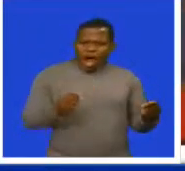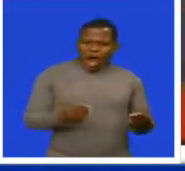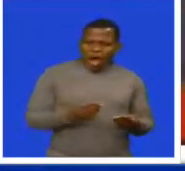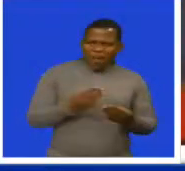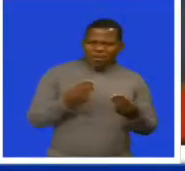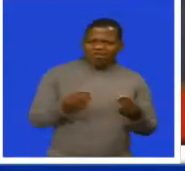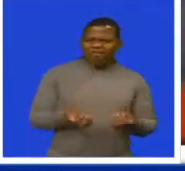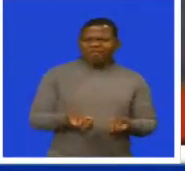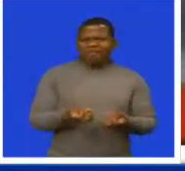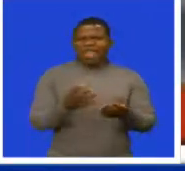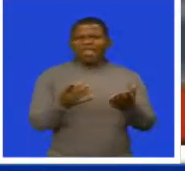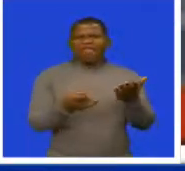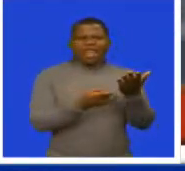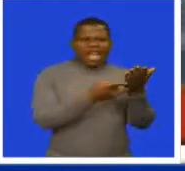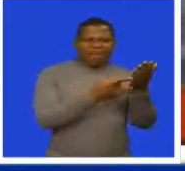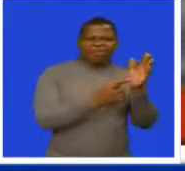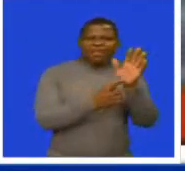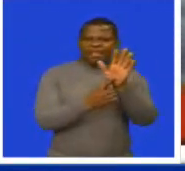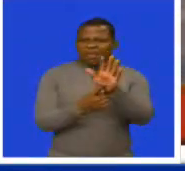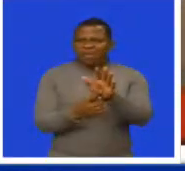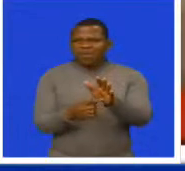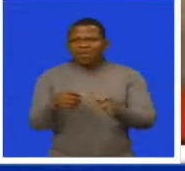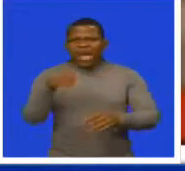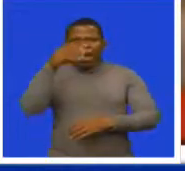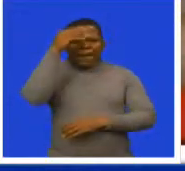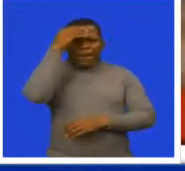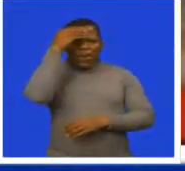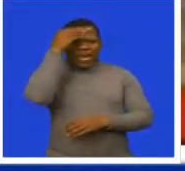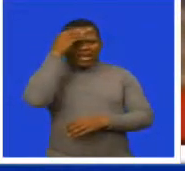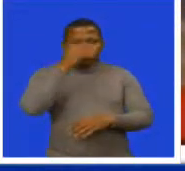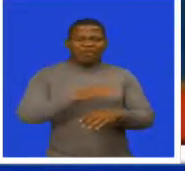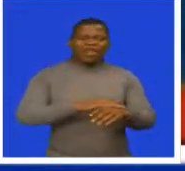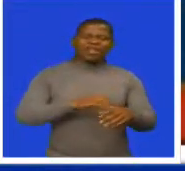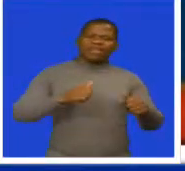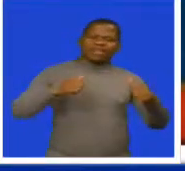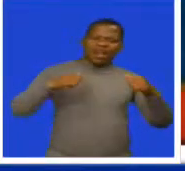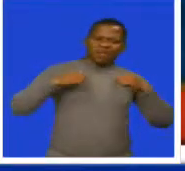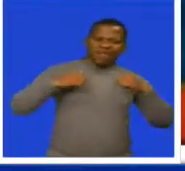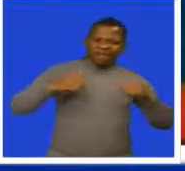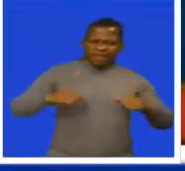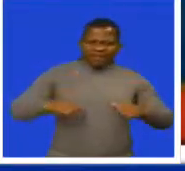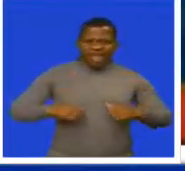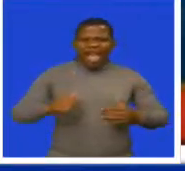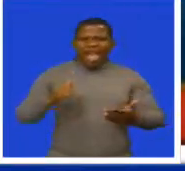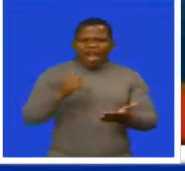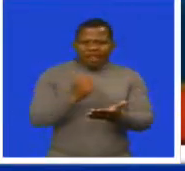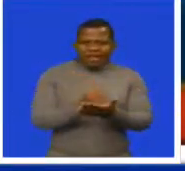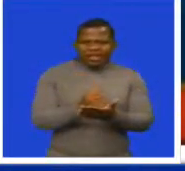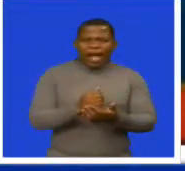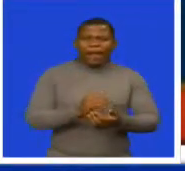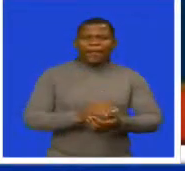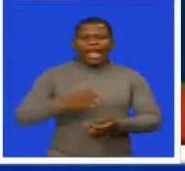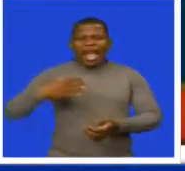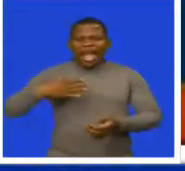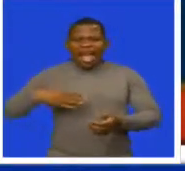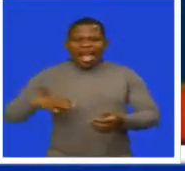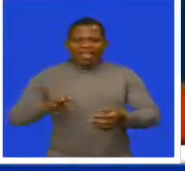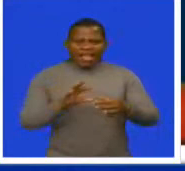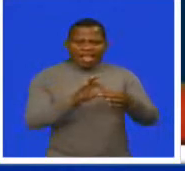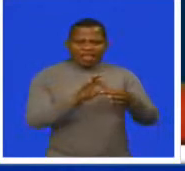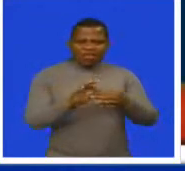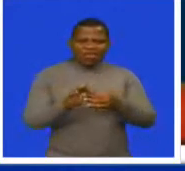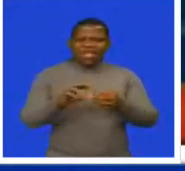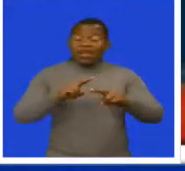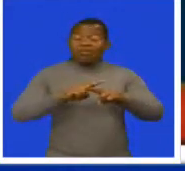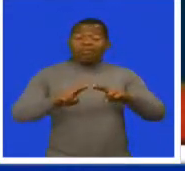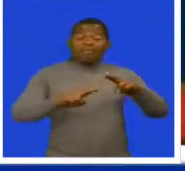ngidabekisa kunama police abantu abafikela kibo kunabo social welfare officers bosonhlala kahle kunalethi inhlangano lethi ngekho ngaphaso kwabulumende bosuka nabo bani bani